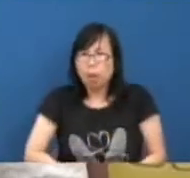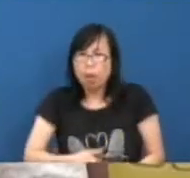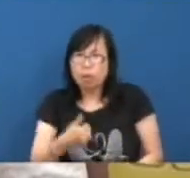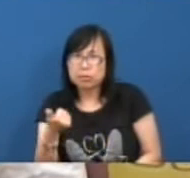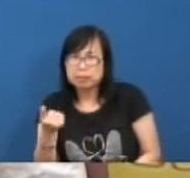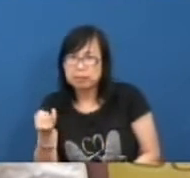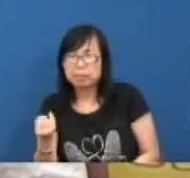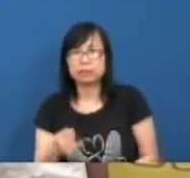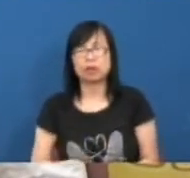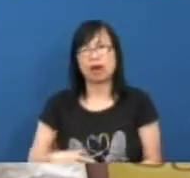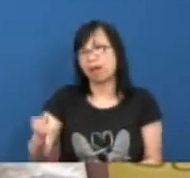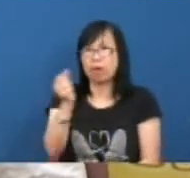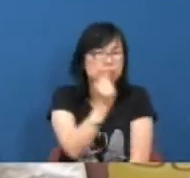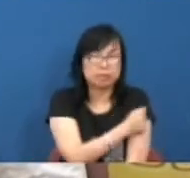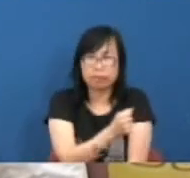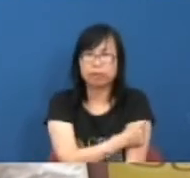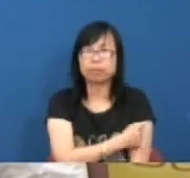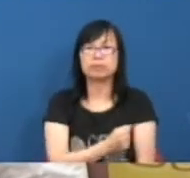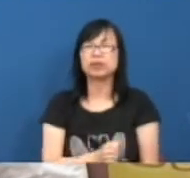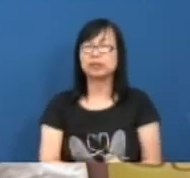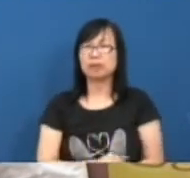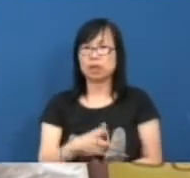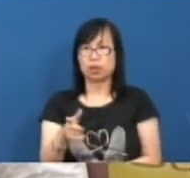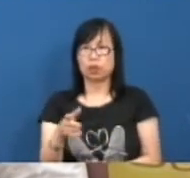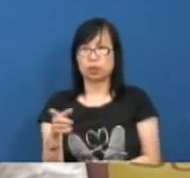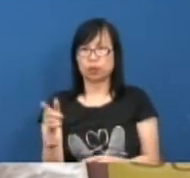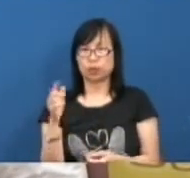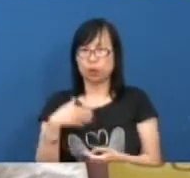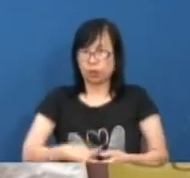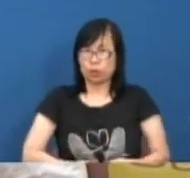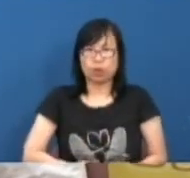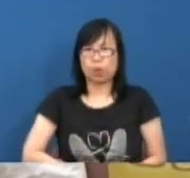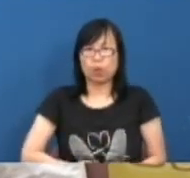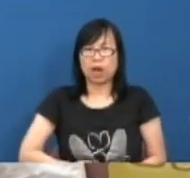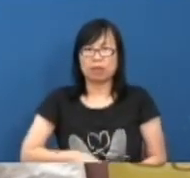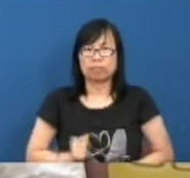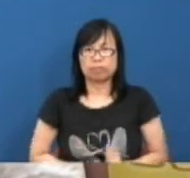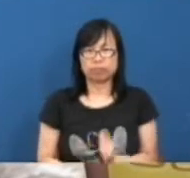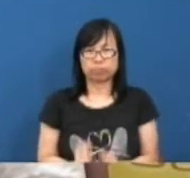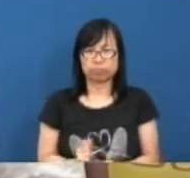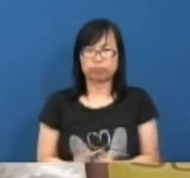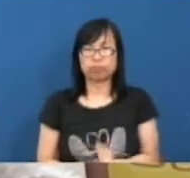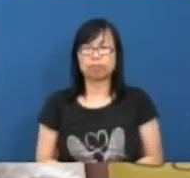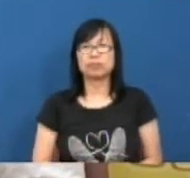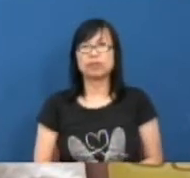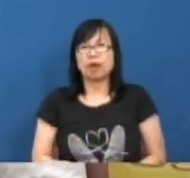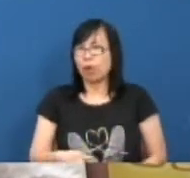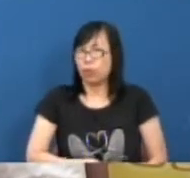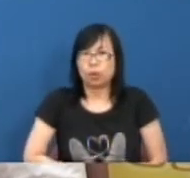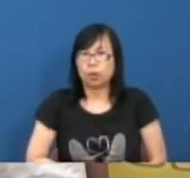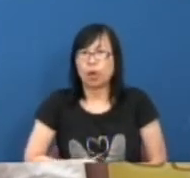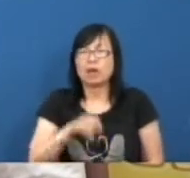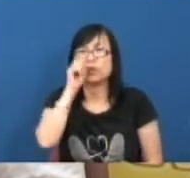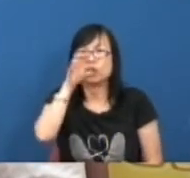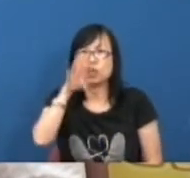都辛苦嘅，其實都即係主要即係個肚真係喺度係咁打鼓嘅時候咧，仲要不斷喺度嗌口號